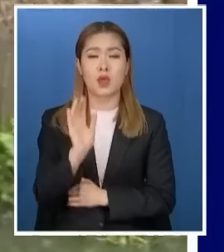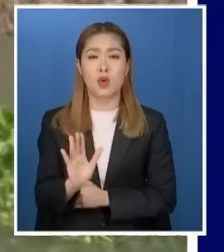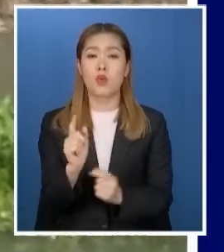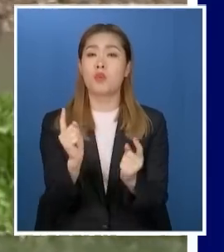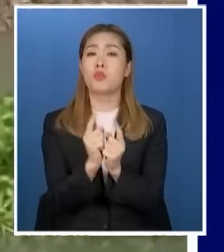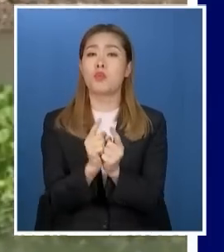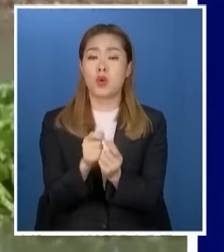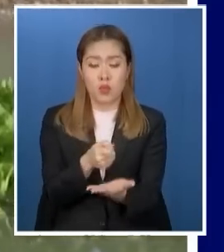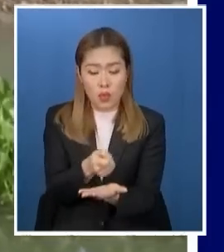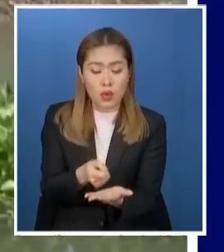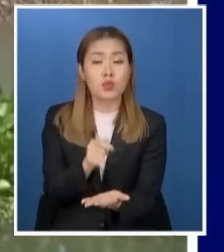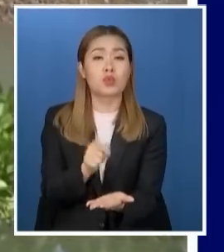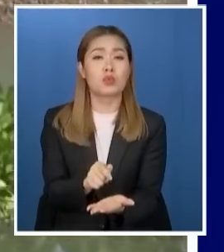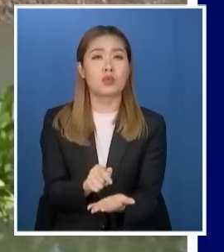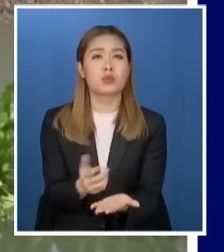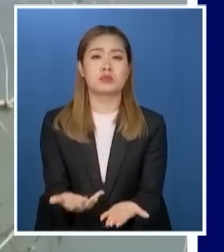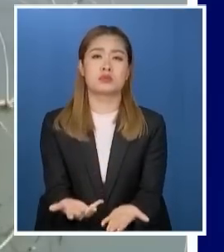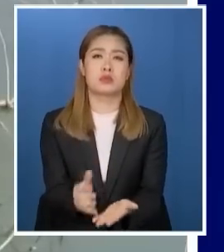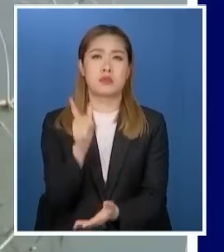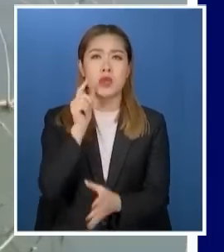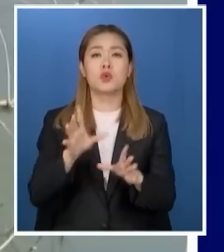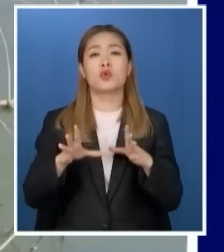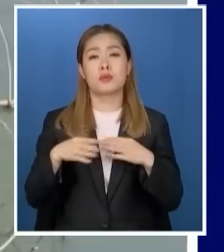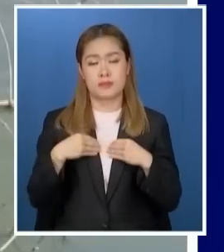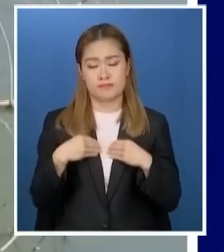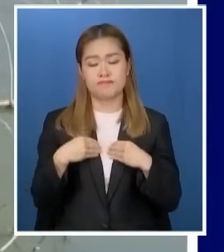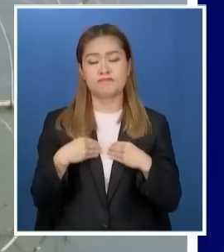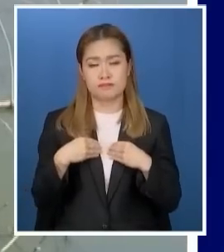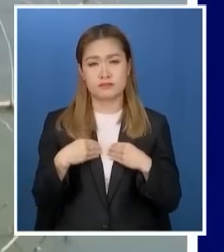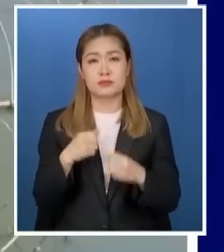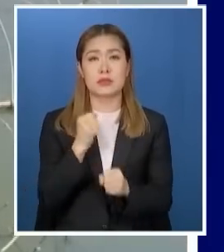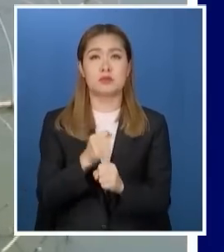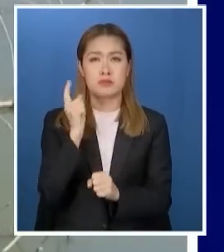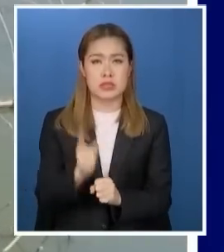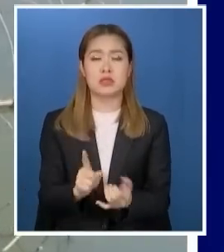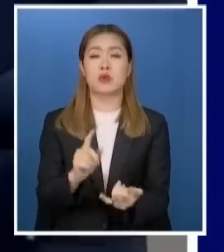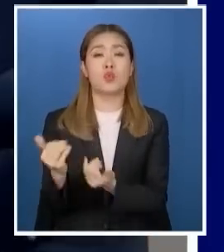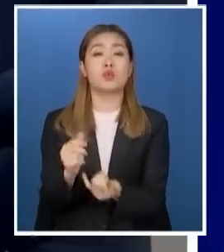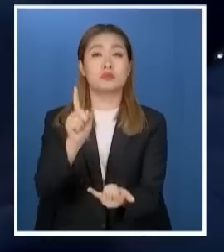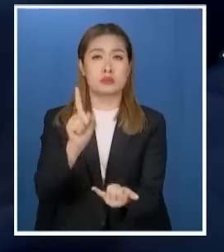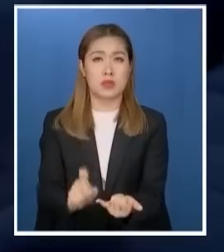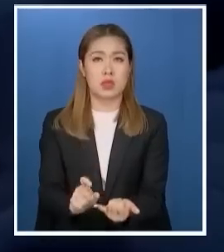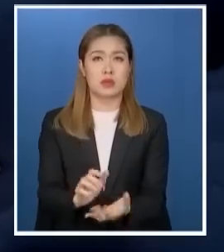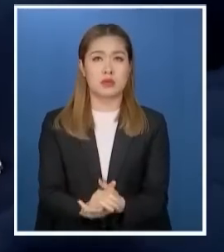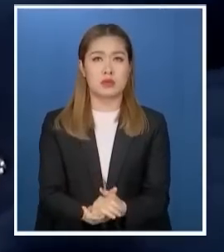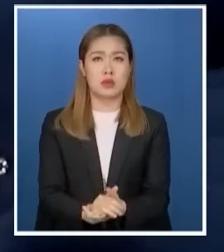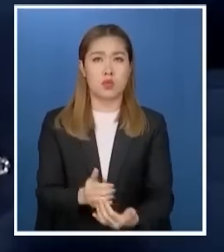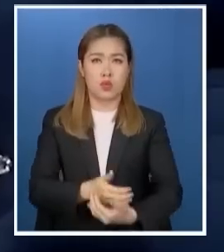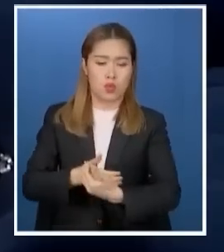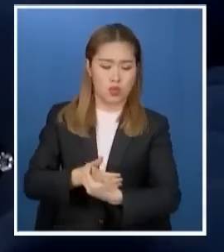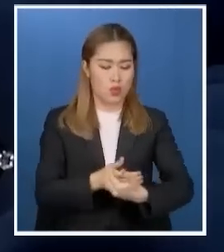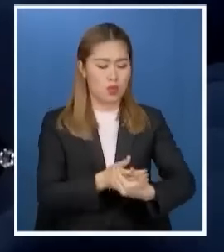ไปเจอกับหมอคนนี้อีกสุดท้ายแล้วแม่ก็ยอมรับสารภาพว่าลูกเสียชีวิตแล้วก็มีการอุ้มเอา